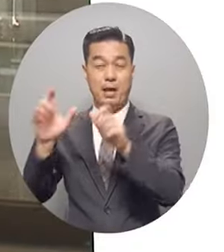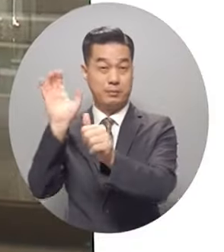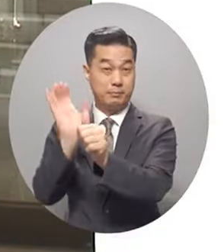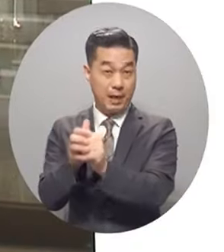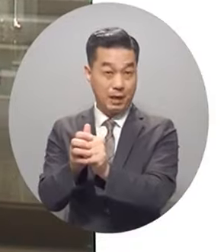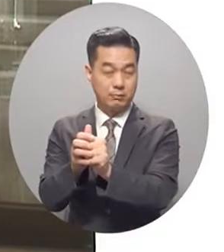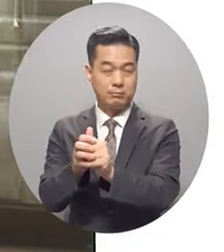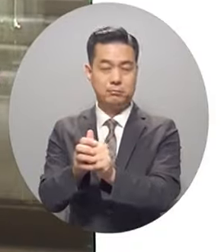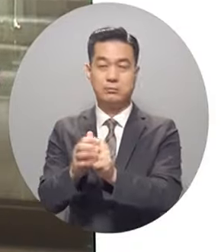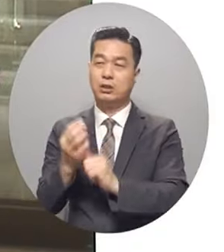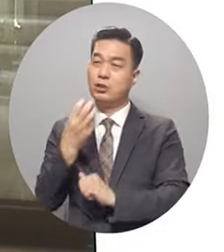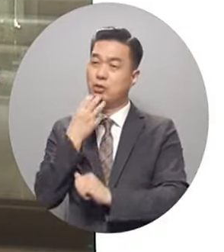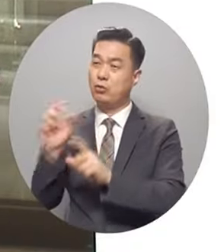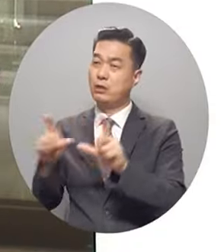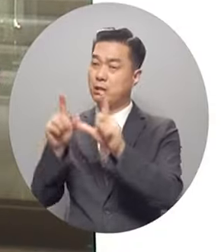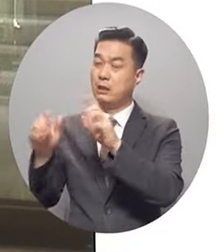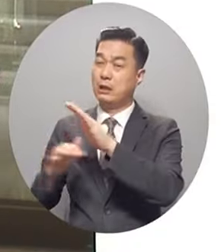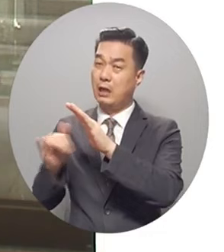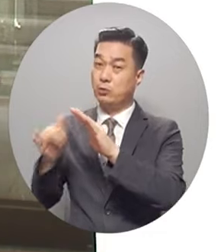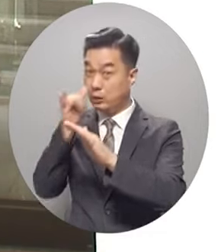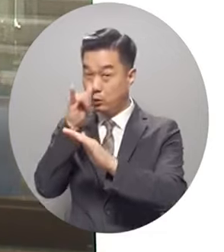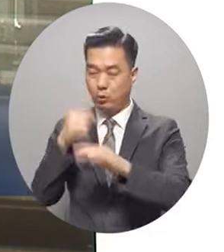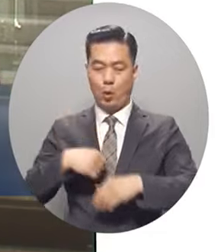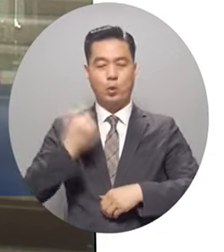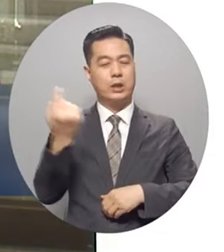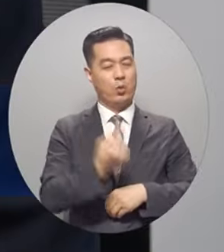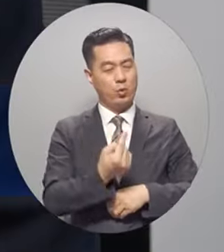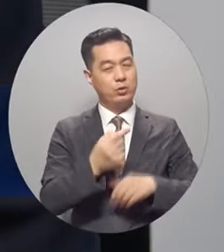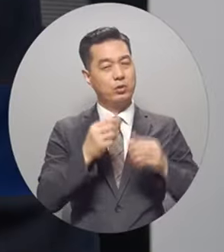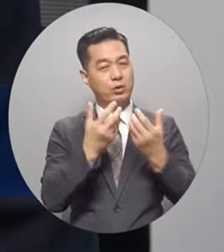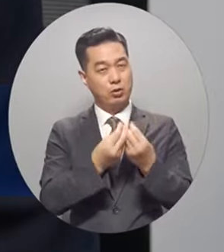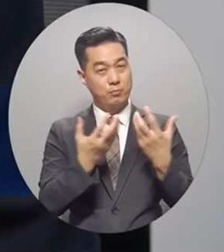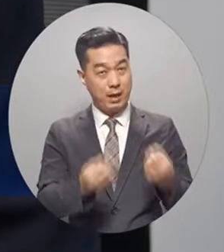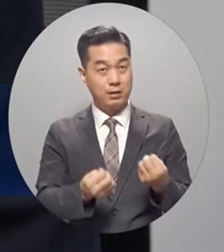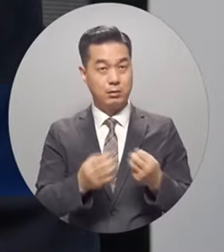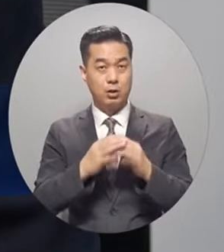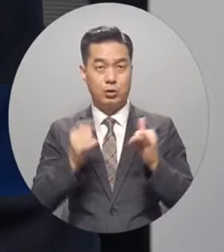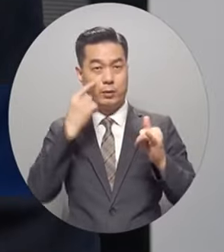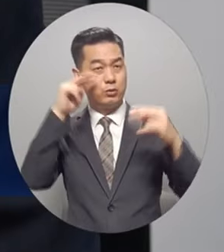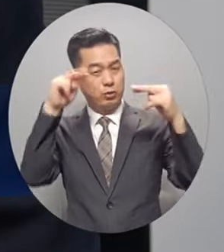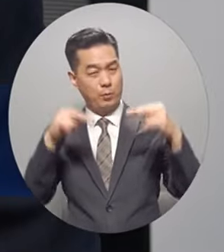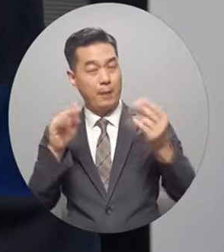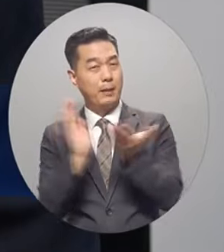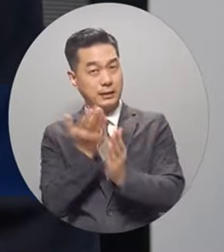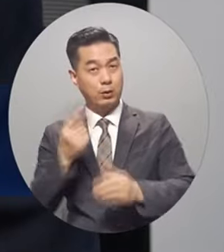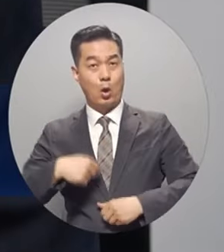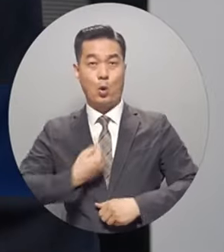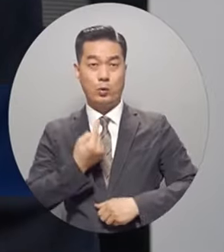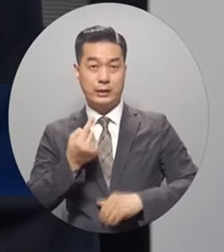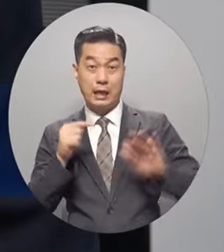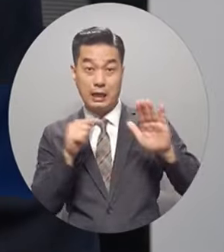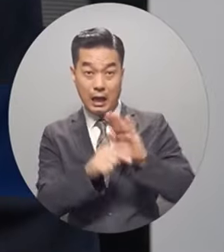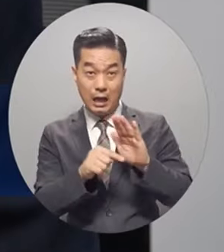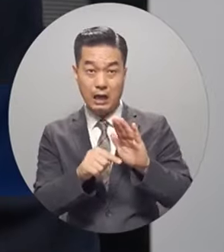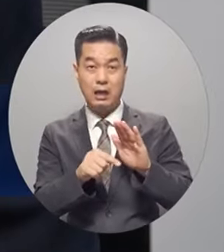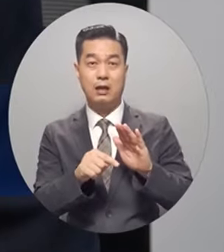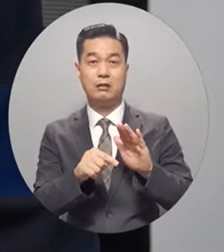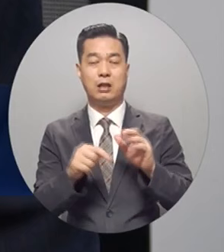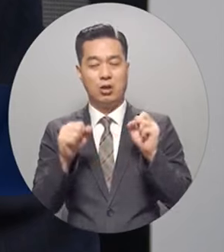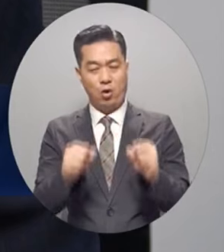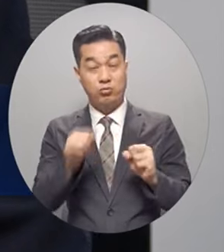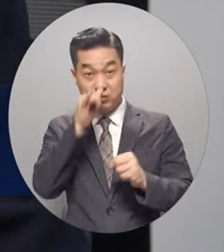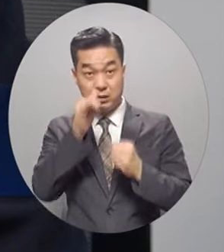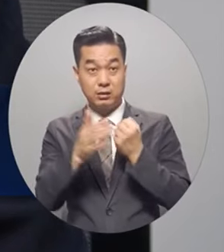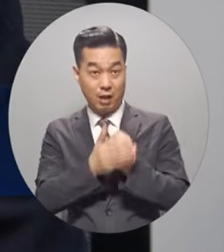관사를 쓰는 경우가 많습니다 국민 눈높이에 맞지 않고 거기 모두 혼자 가서 어 그 거주하고